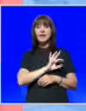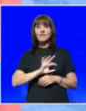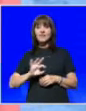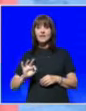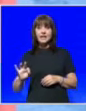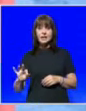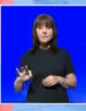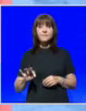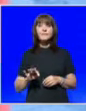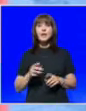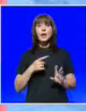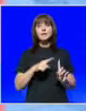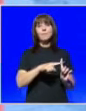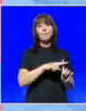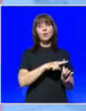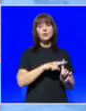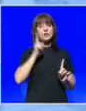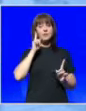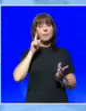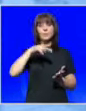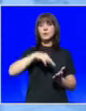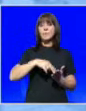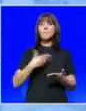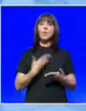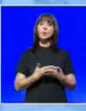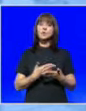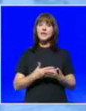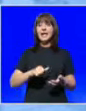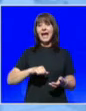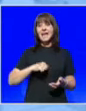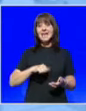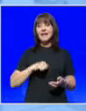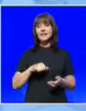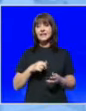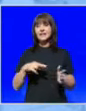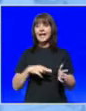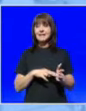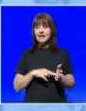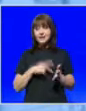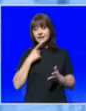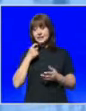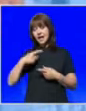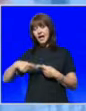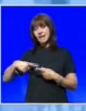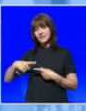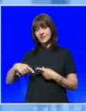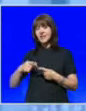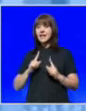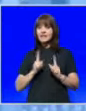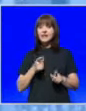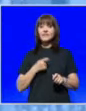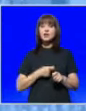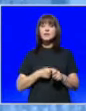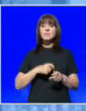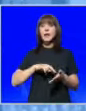заемала положителна позиция по отношение на ядрената енергетика и на нейното развитие. Но вече трябва да се направи един план.